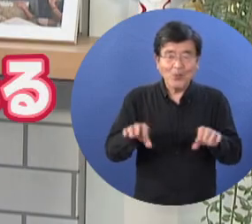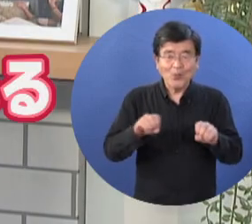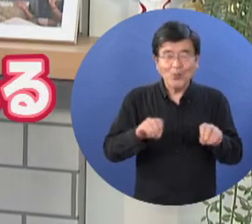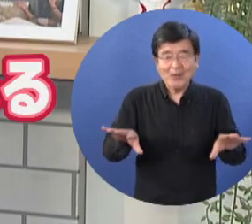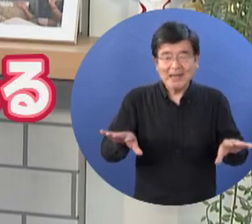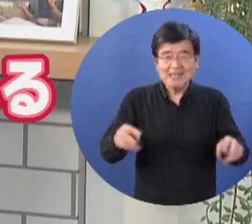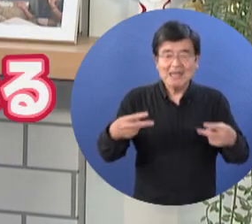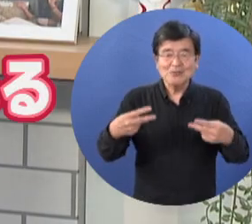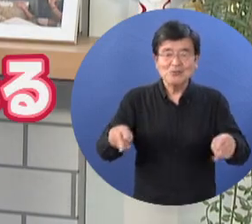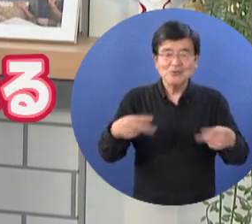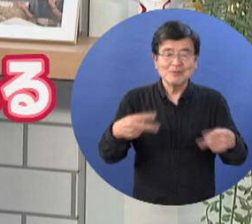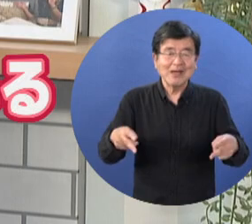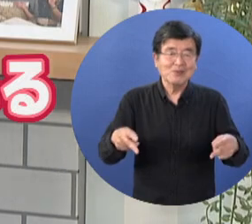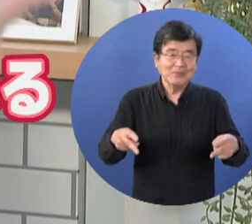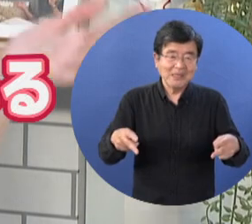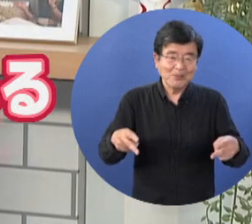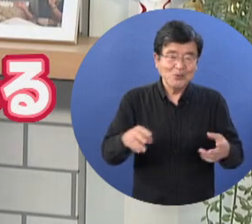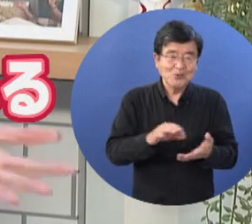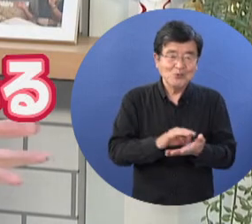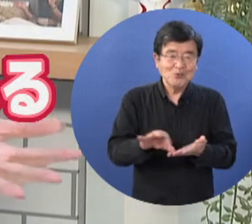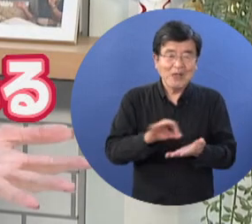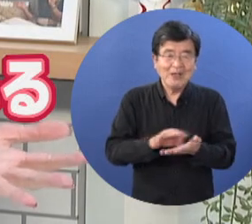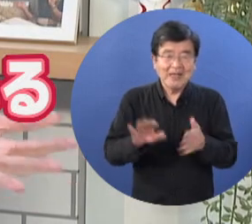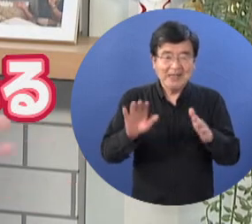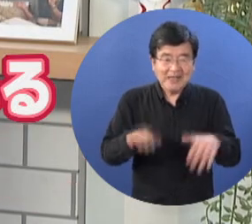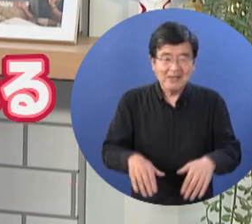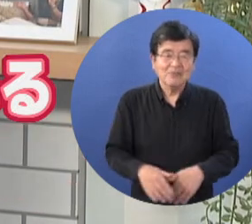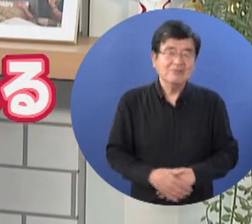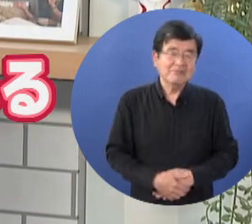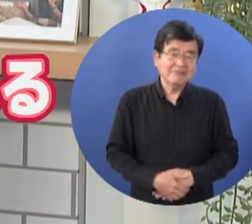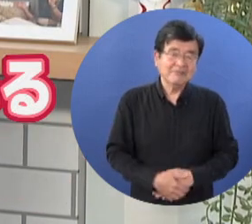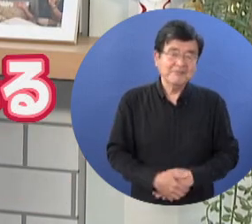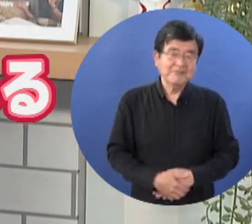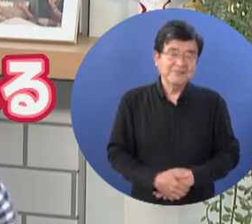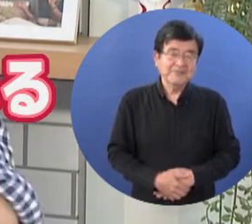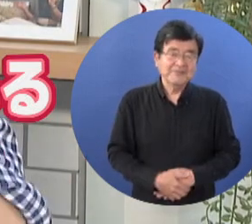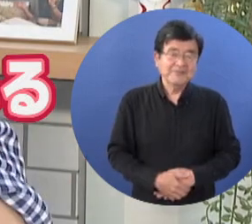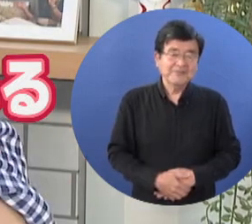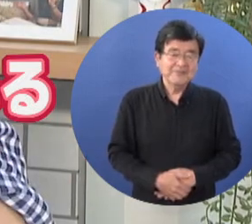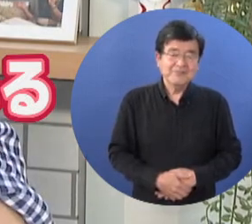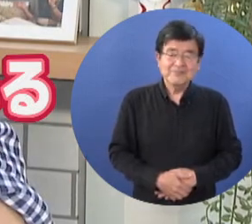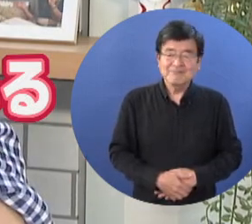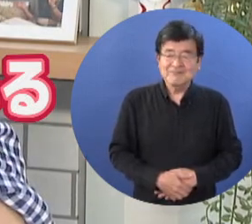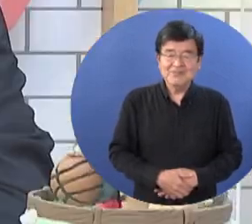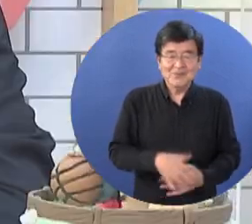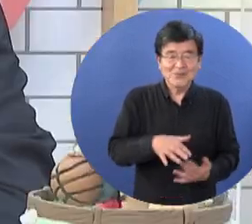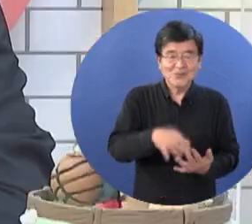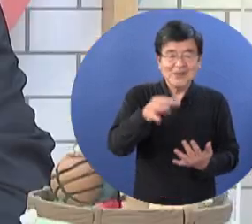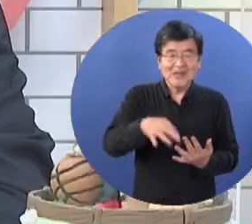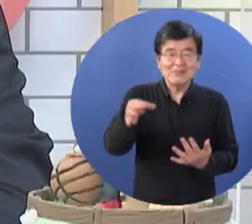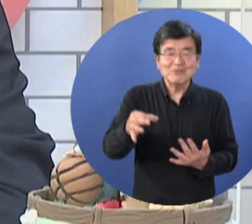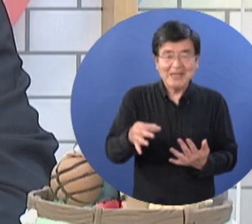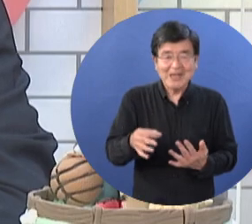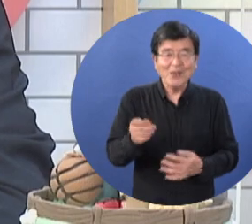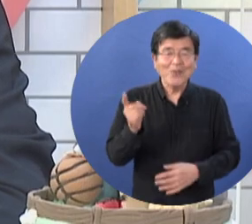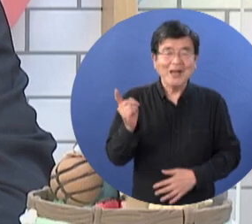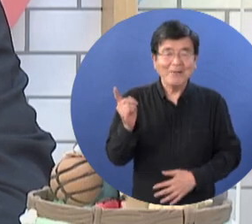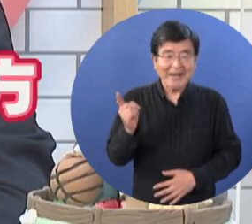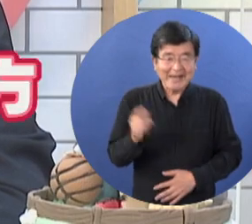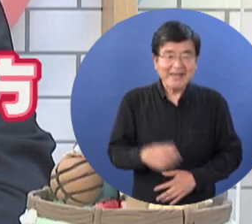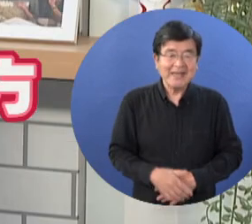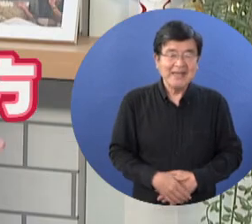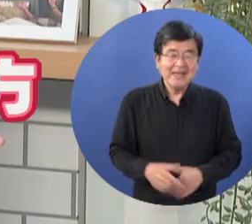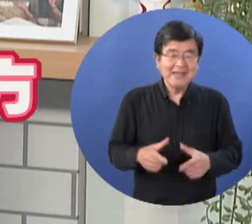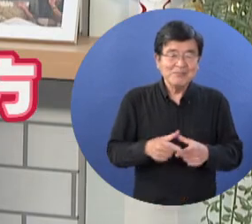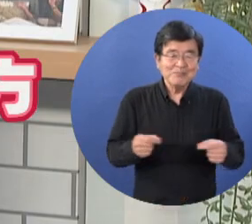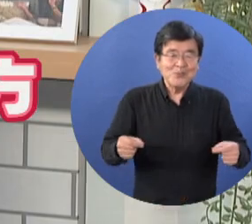その全国の、放送されたニュース番組でも使われていたりとか、 まあ、取り上げられますよねこれはね、 うん、本当に